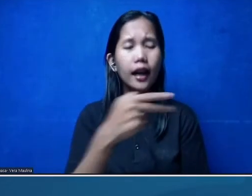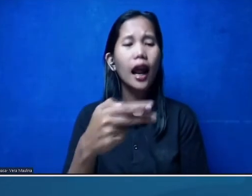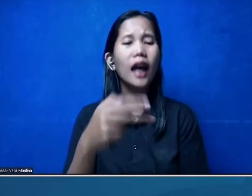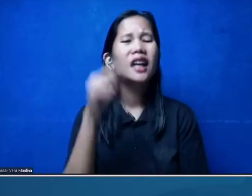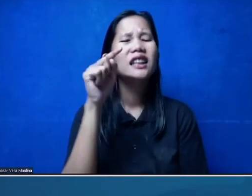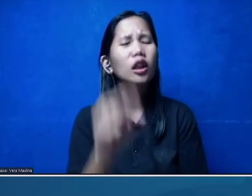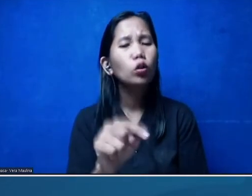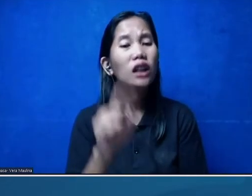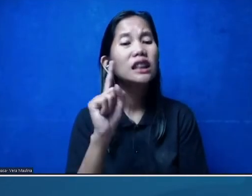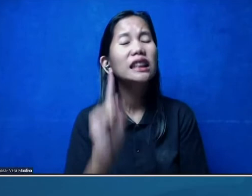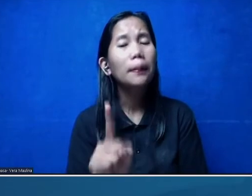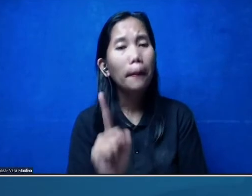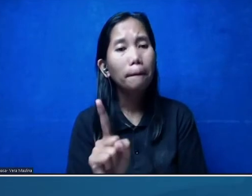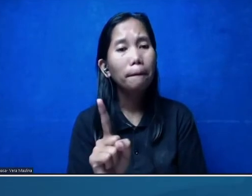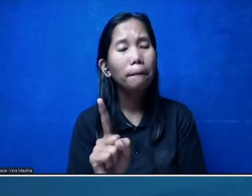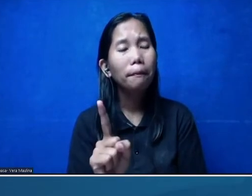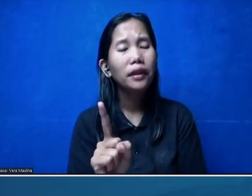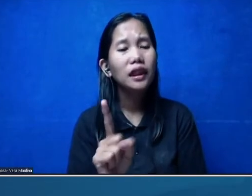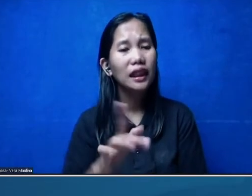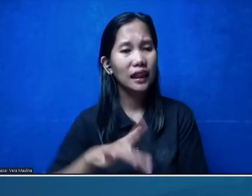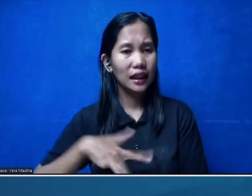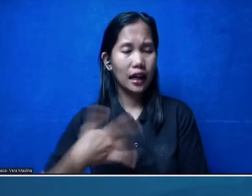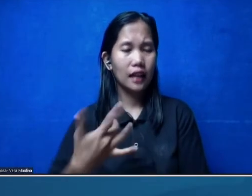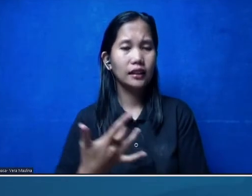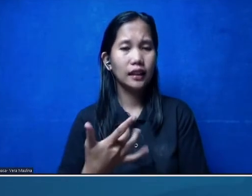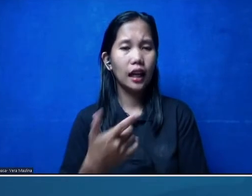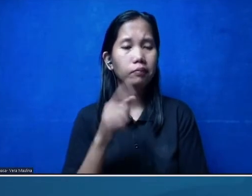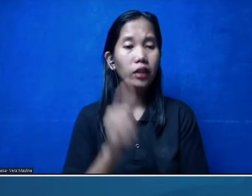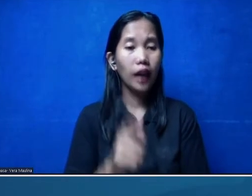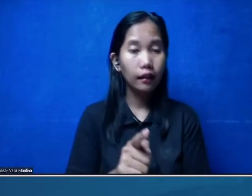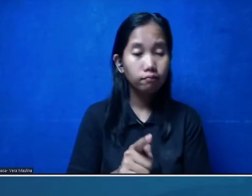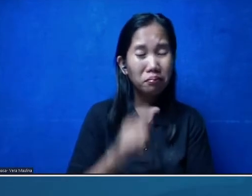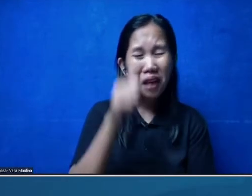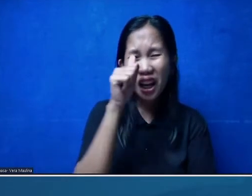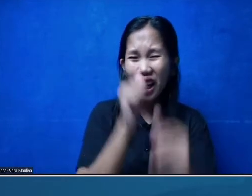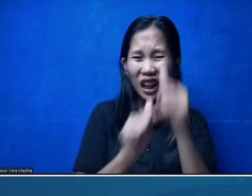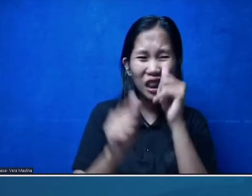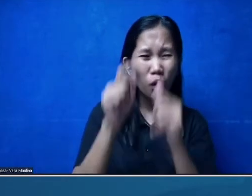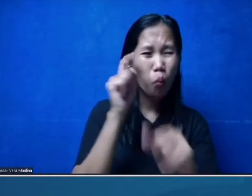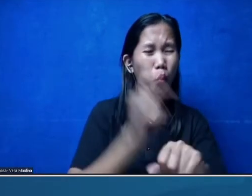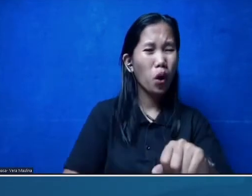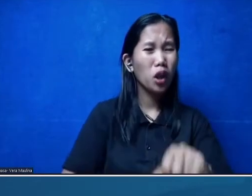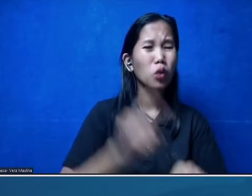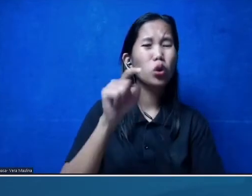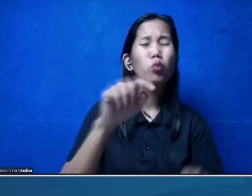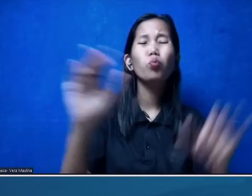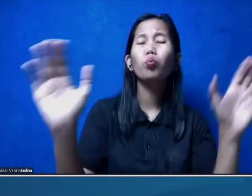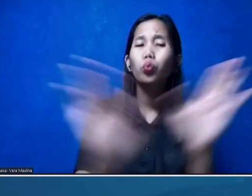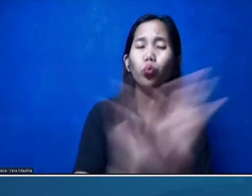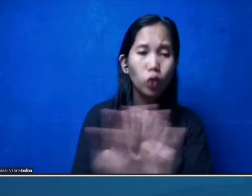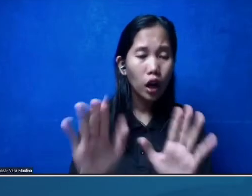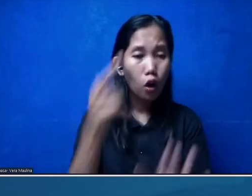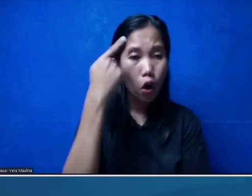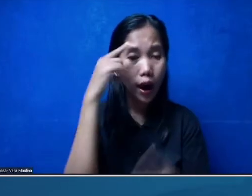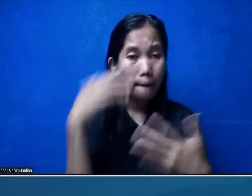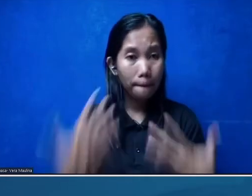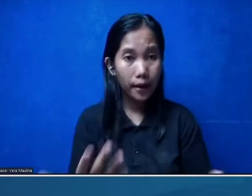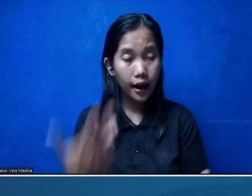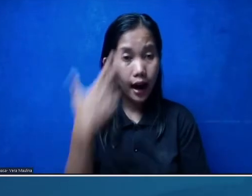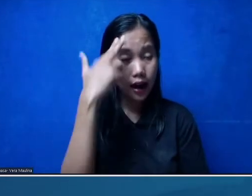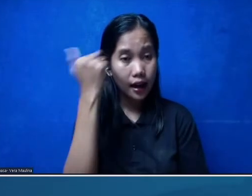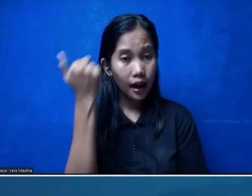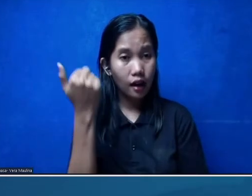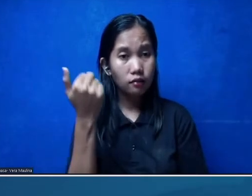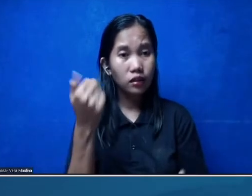waktu itu bukan oleh karena eh Duri yang ada di kepalanya mahkota Duri ataupun aku